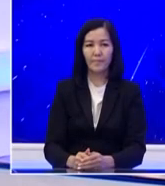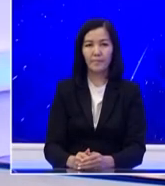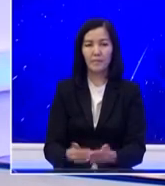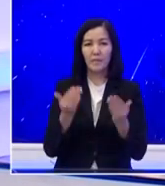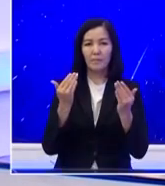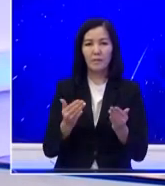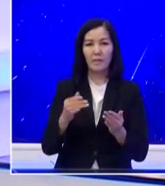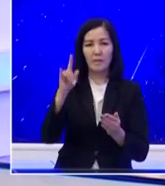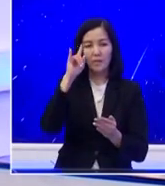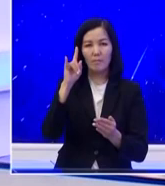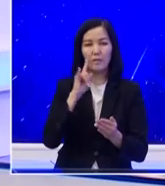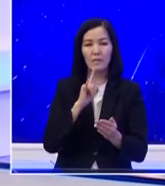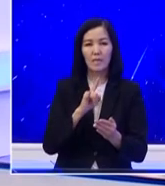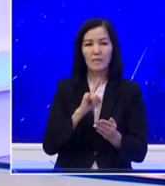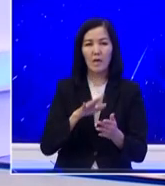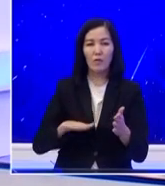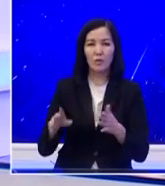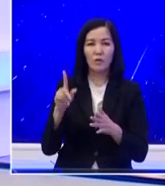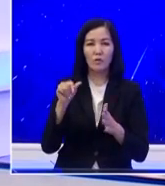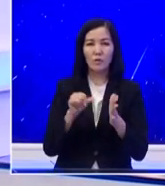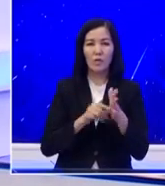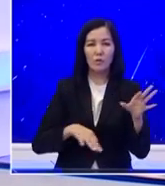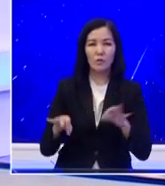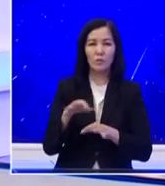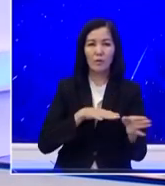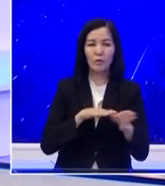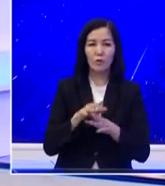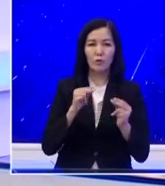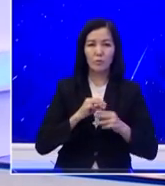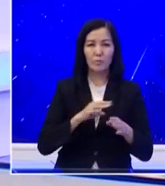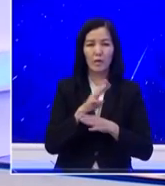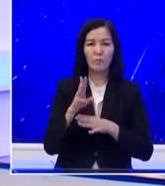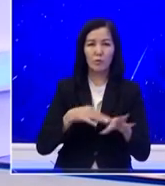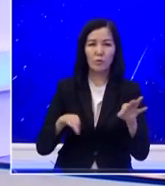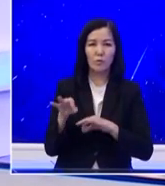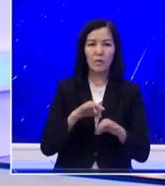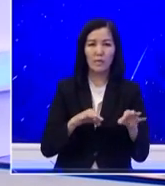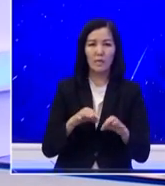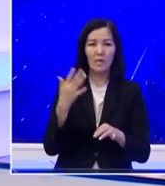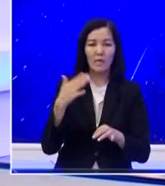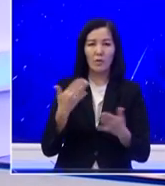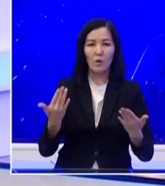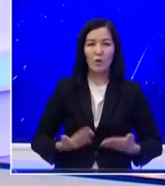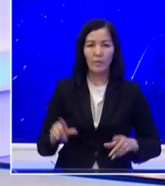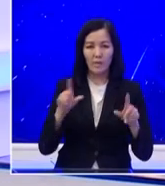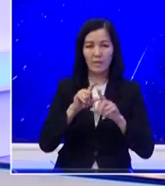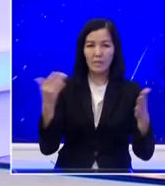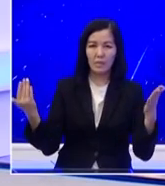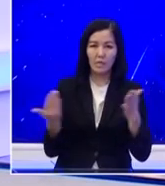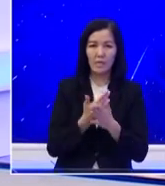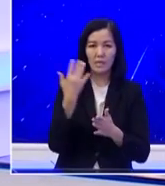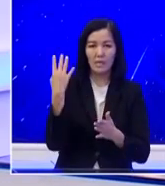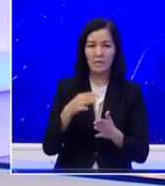Биыл Еңбекші Қазақ ауданында 106 жоба жүзеге асады. Жұмыспен қамтудың жол картасына сәйкес 50 әлеуметтік нысан